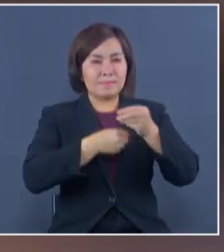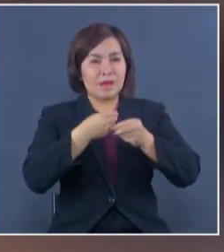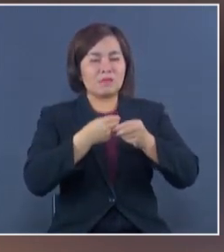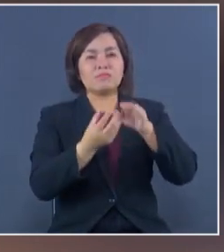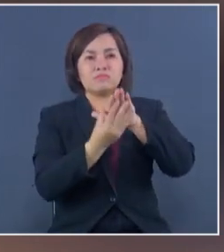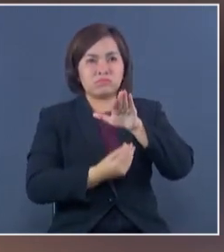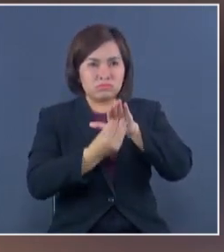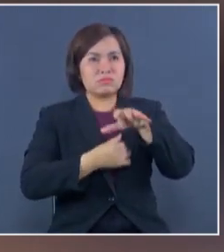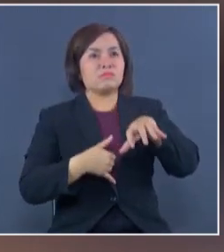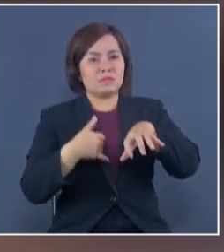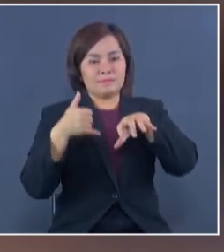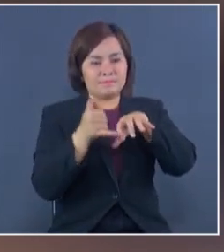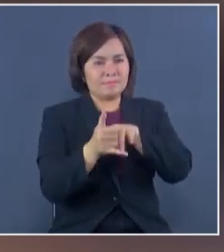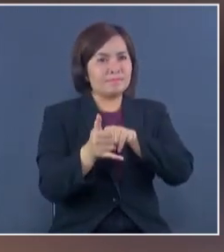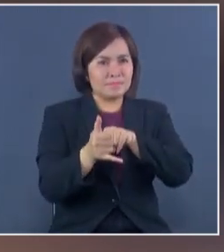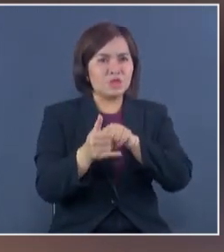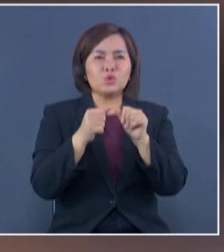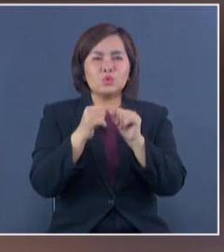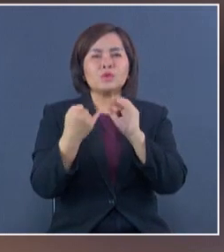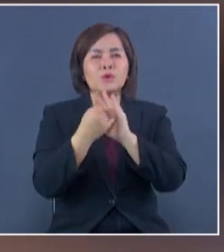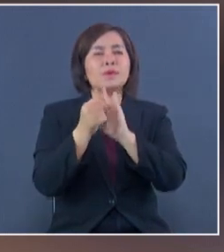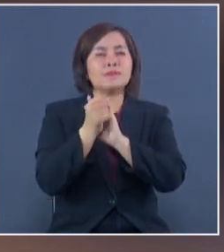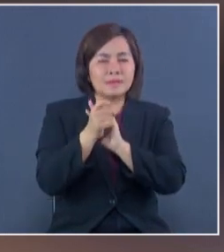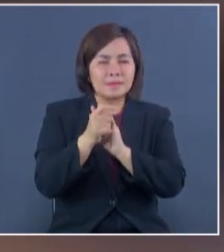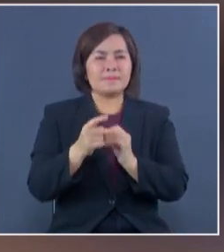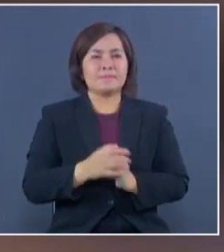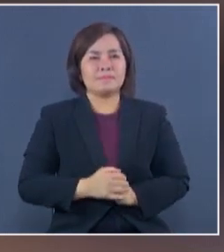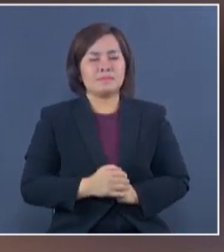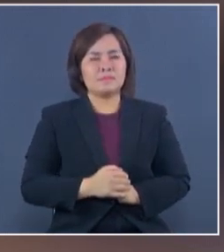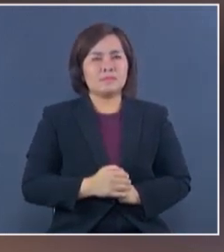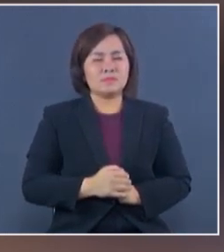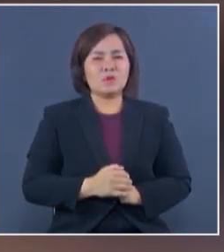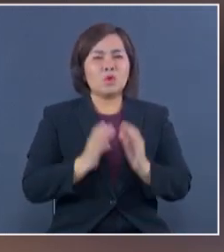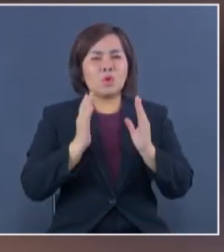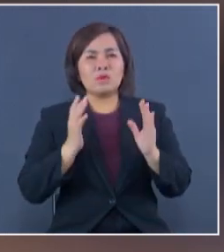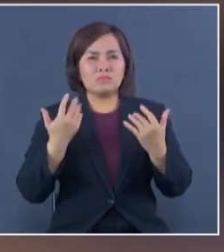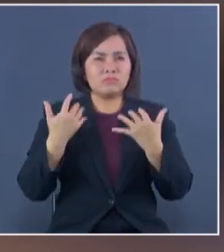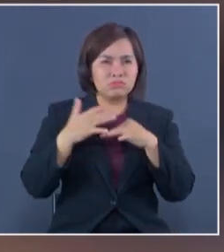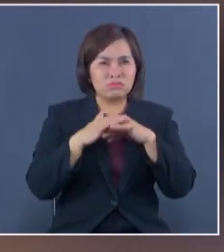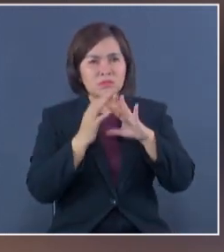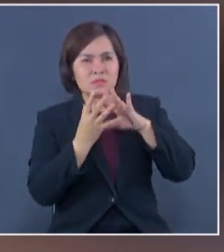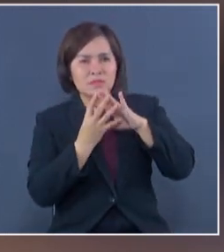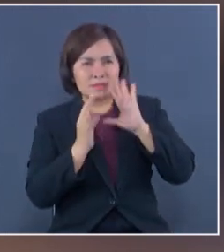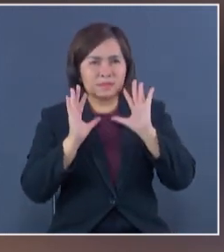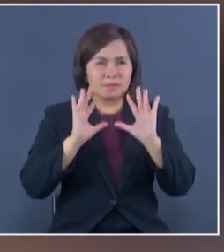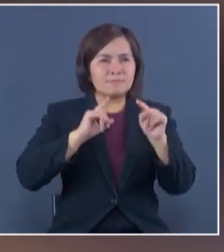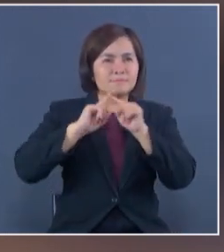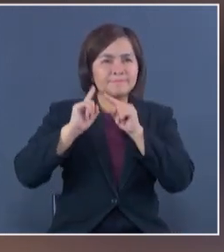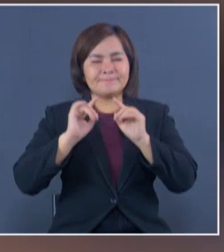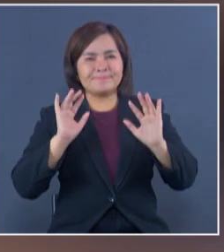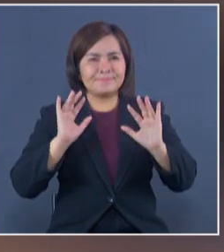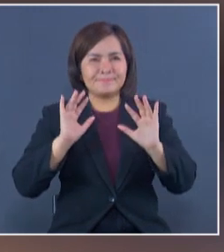เอกสารแห่งหนึ่งในอำเภอกันทรลักษณ์จังหวัดศรีสะเกษจนทำให้ลูกค้าที่เขาจะมาติดต่อจะมาถ่ายเอกสารจะมาถ่ายซีร็อ